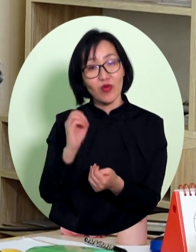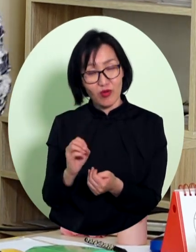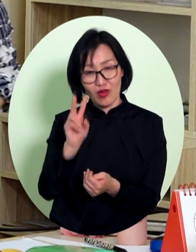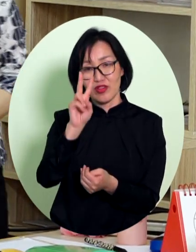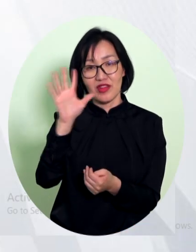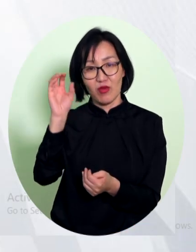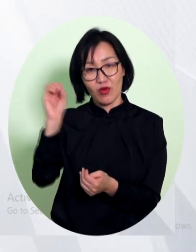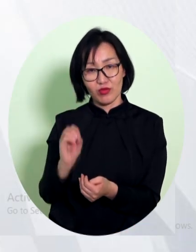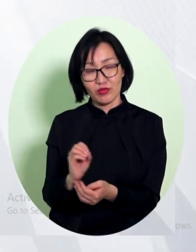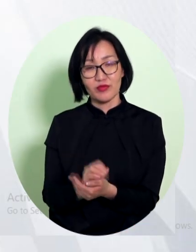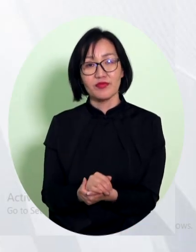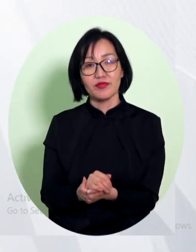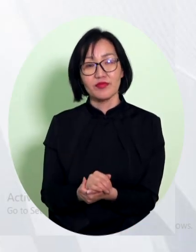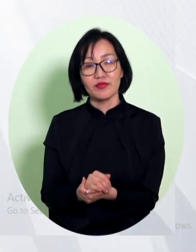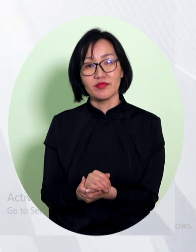25%.